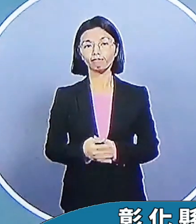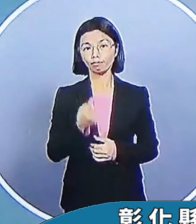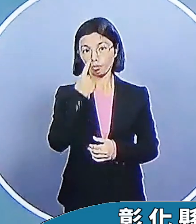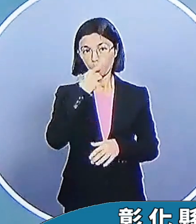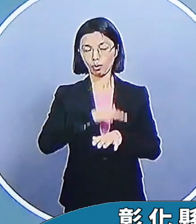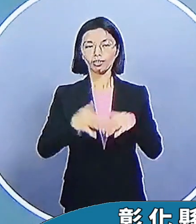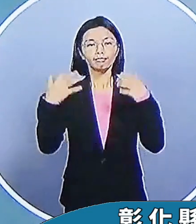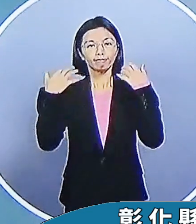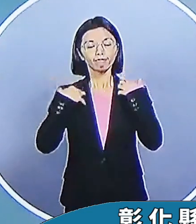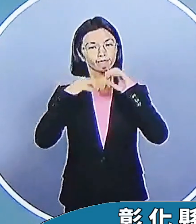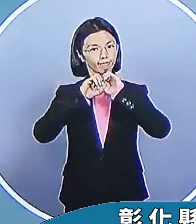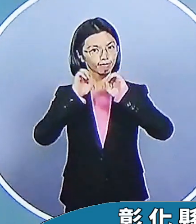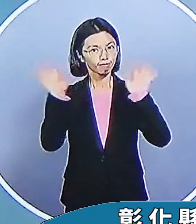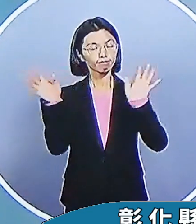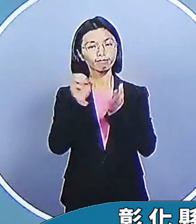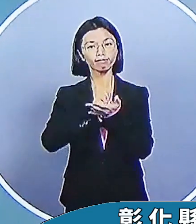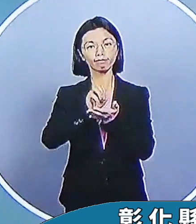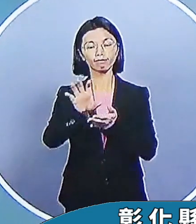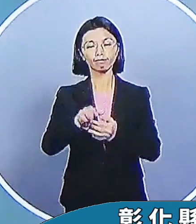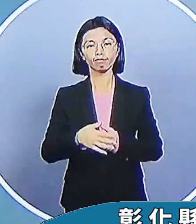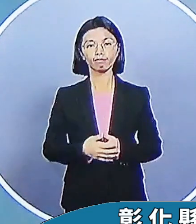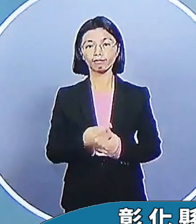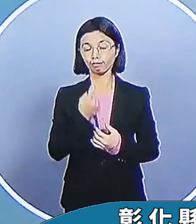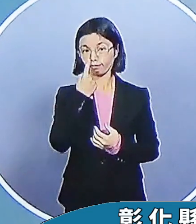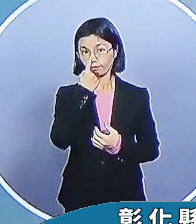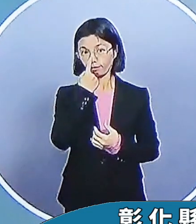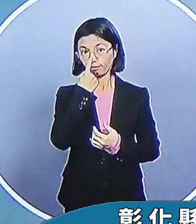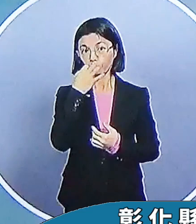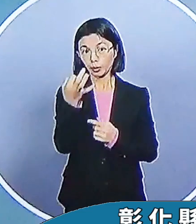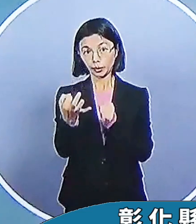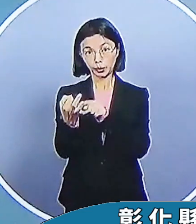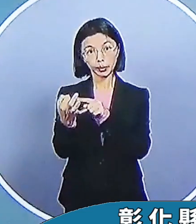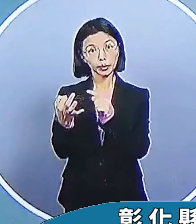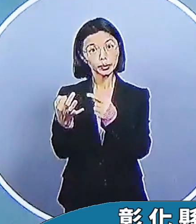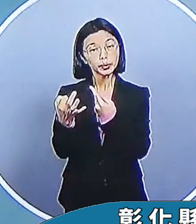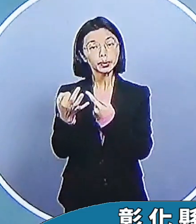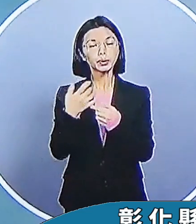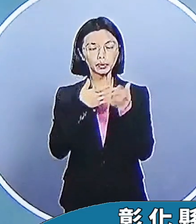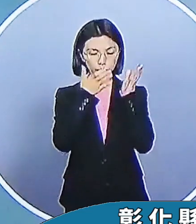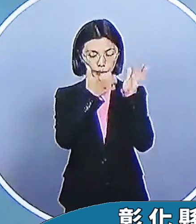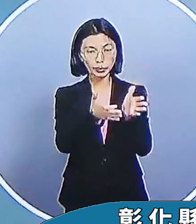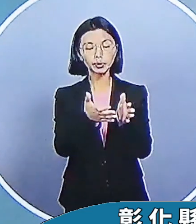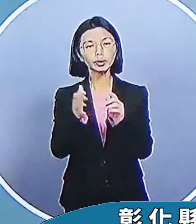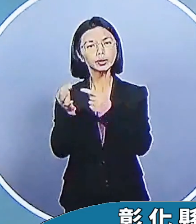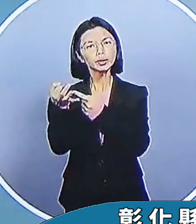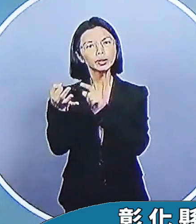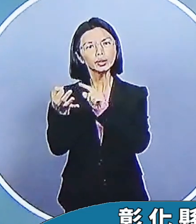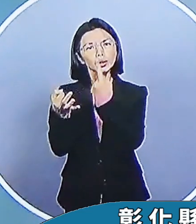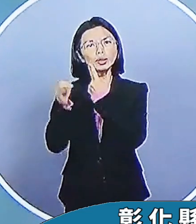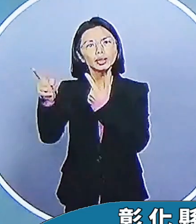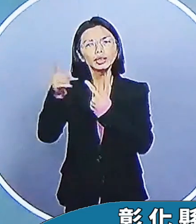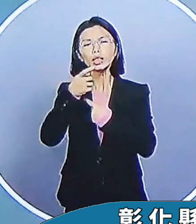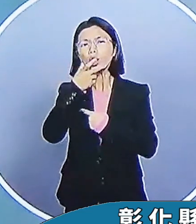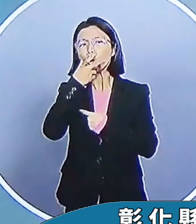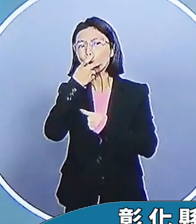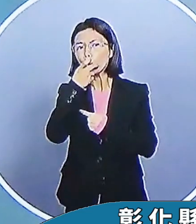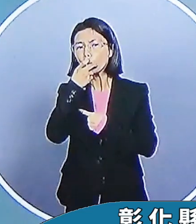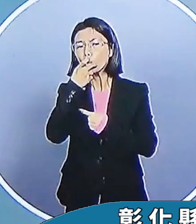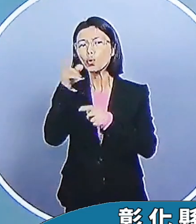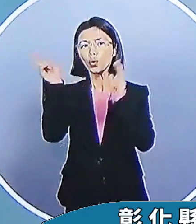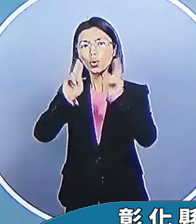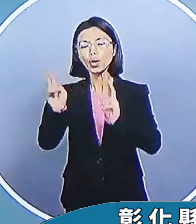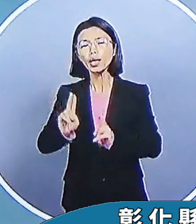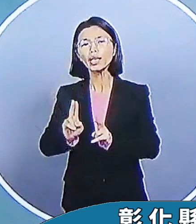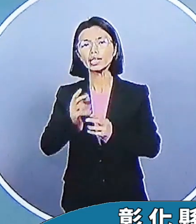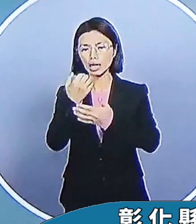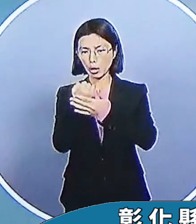责任的，甲咱所有乡亲来报告，秀峰的这财源是要用咱的绿电的营业税的一半留在彰